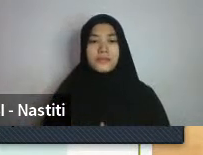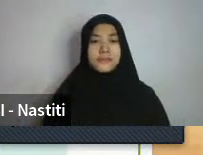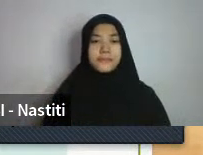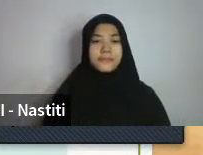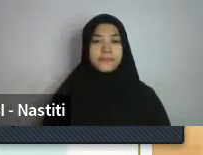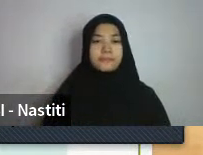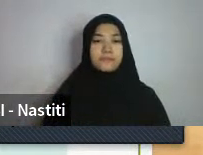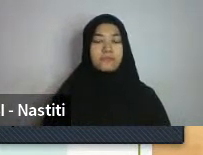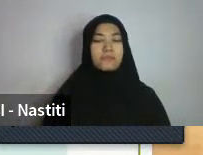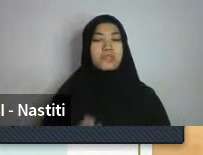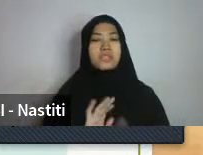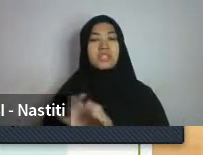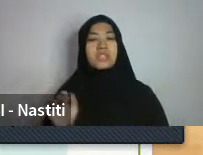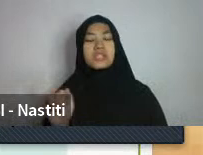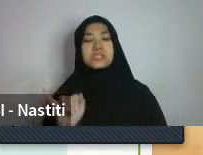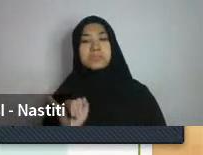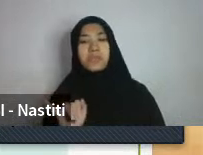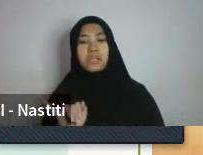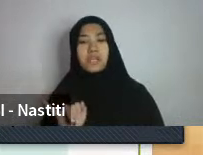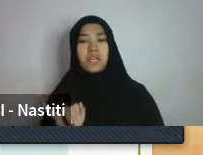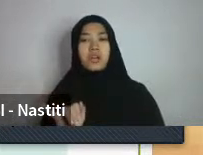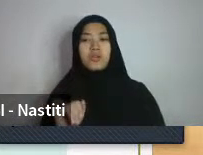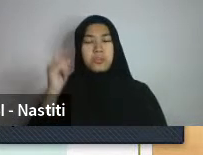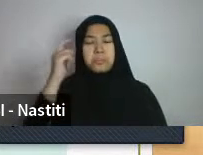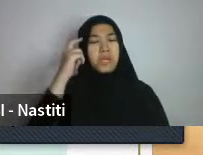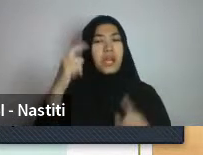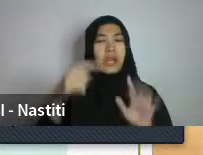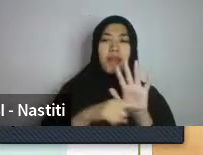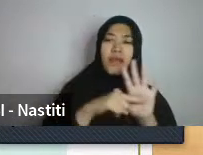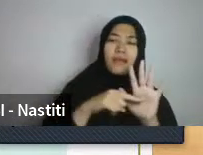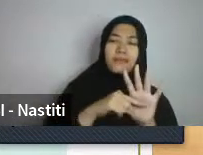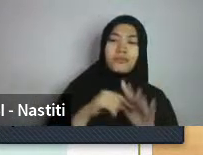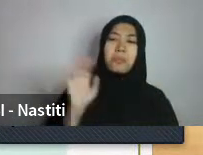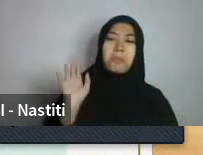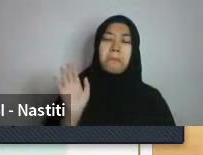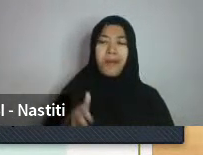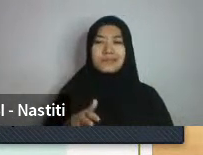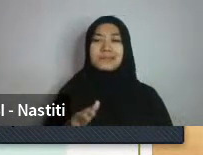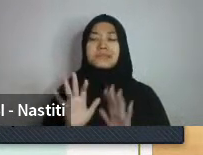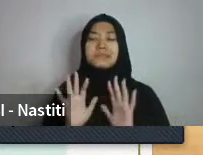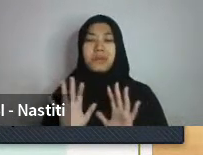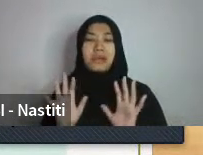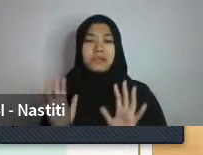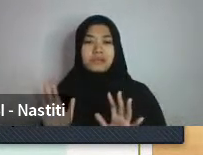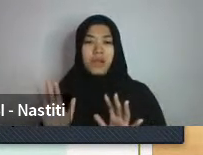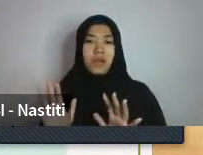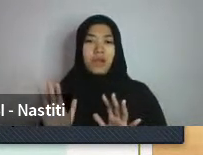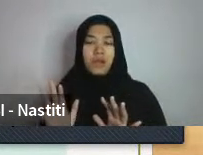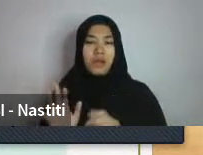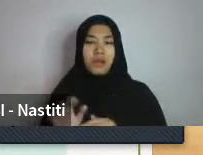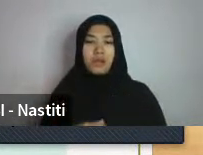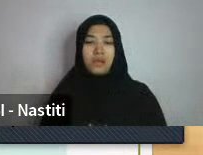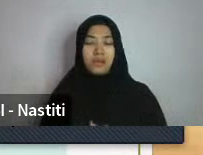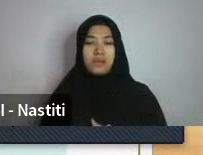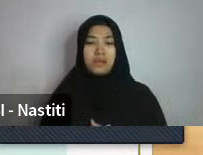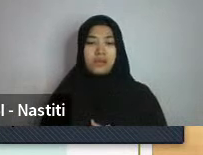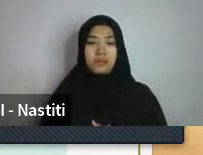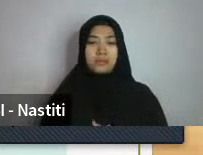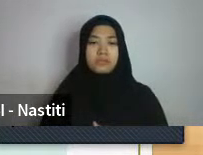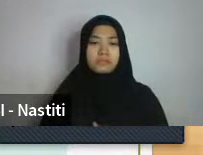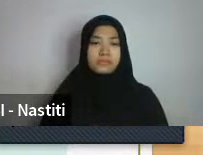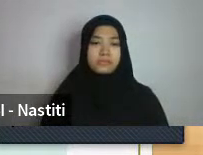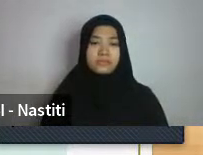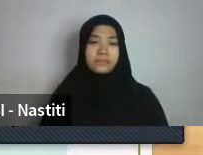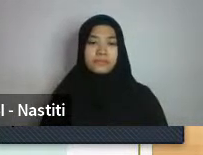maupun caregiver dan pemerintah karena memang butuh biaya perawatan dan lama perawatan yang lebih lama.